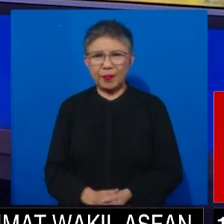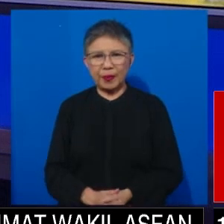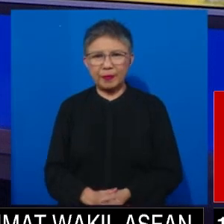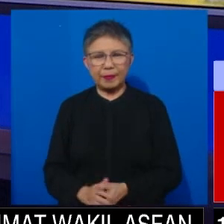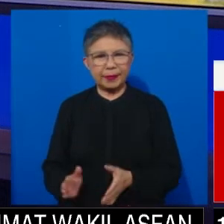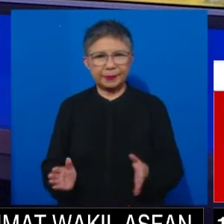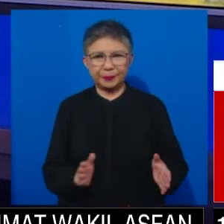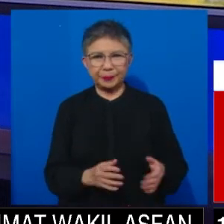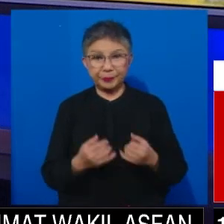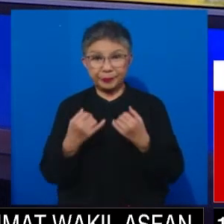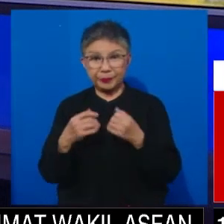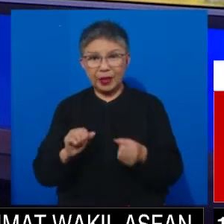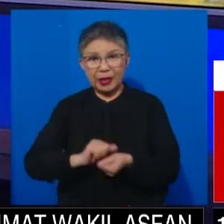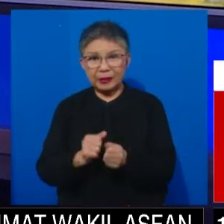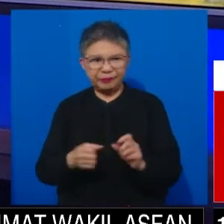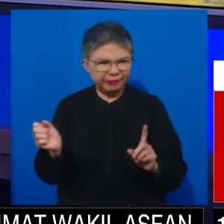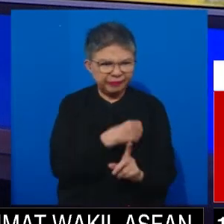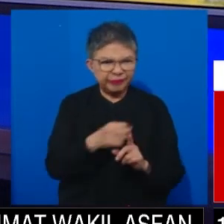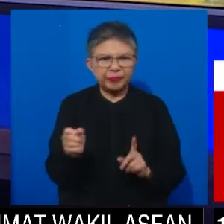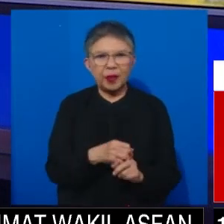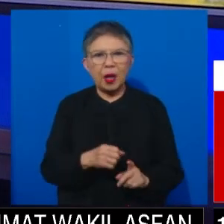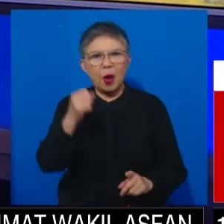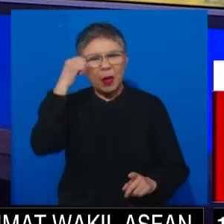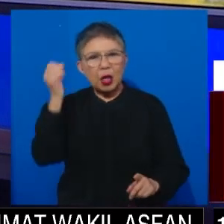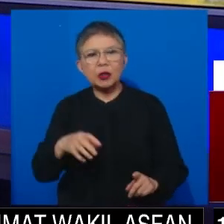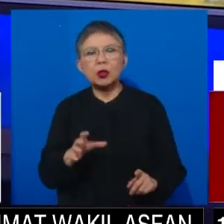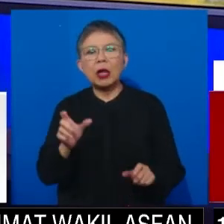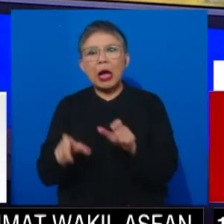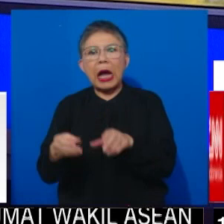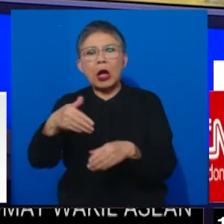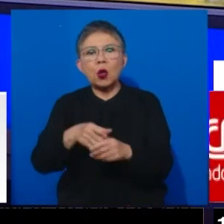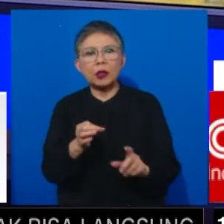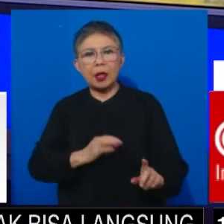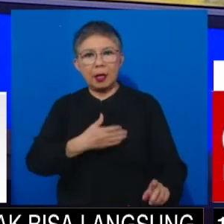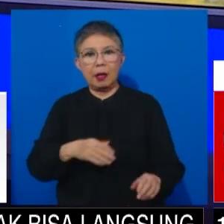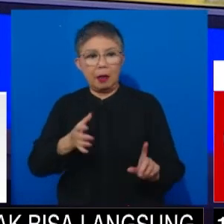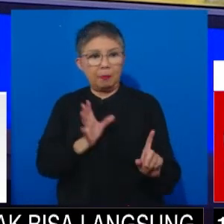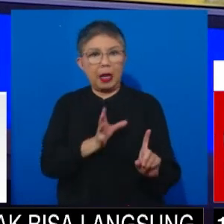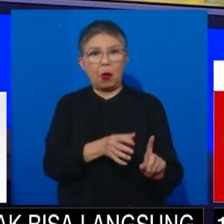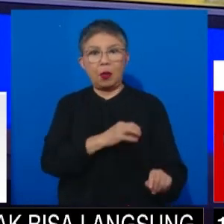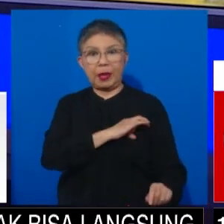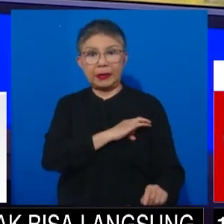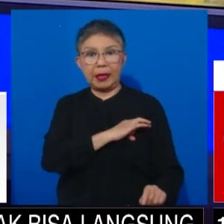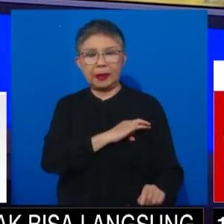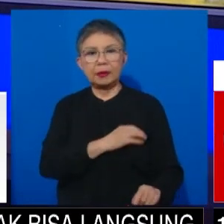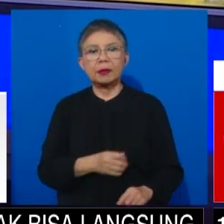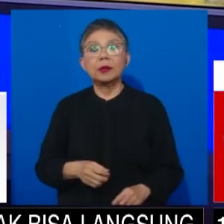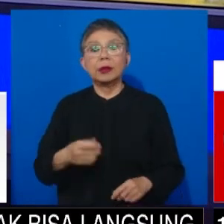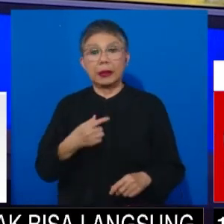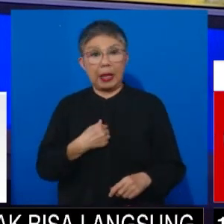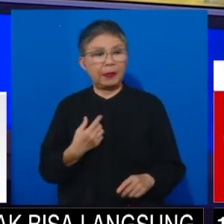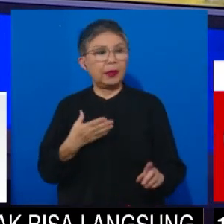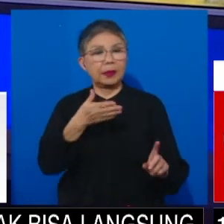Kita beralih ke informasi terkait kasus penganiayaan maut oleh oknum pas pampres. Jurnalis Transmedia sempat mendatangi rumah keluarga korban